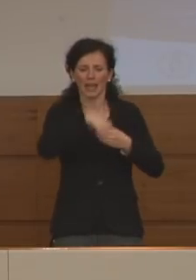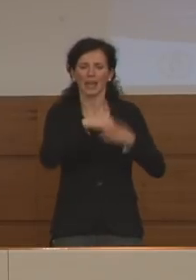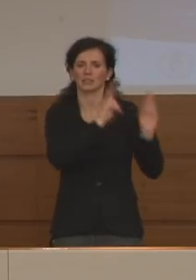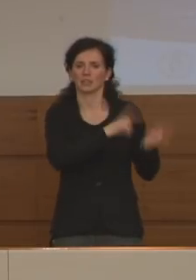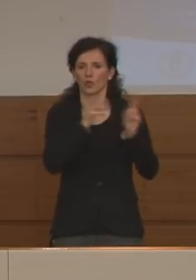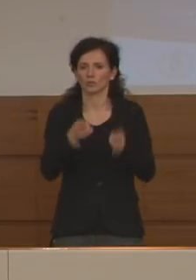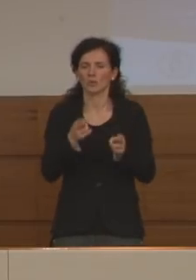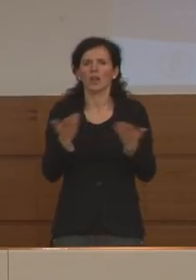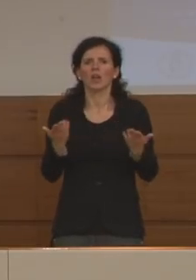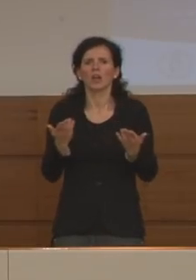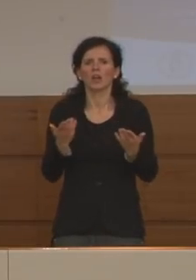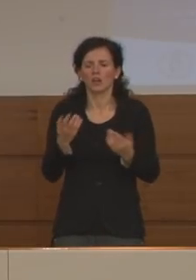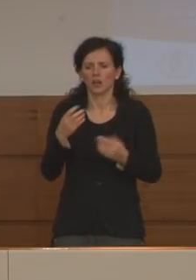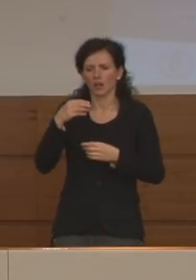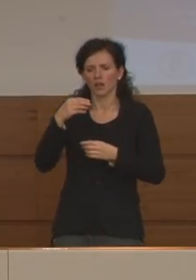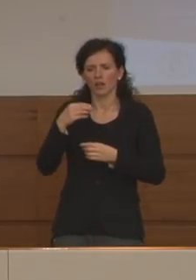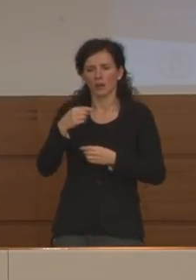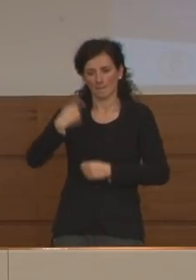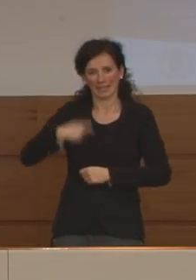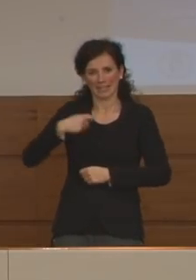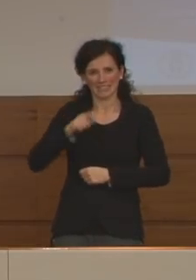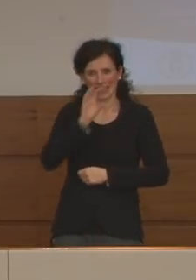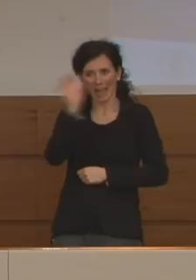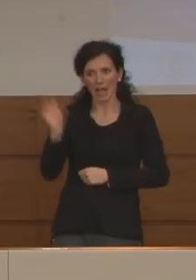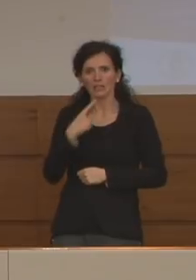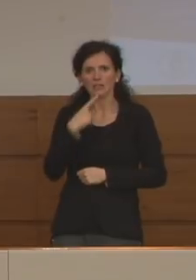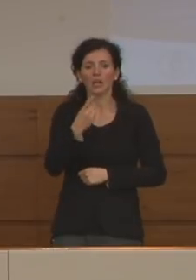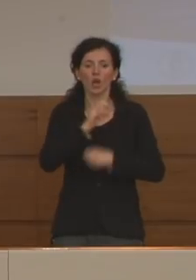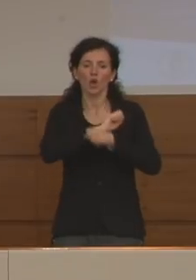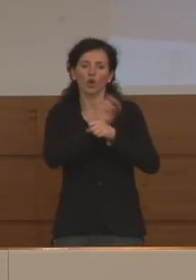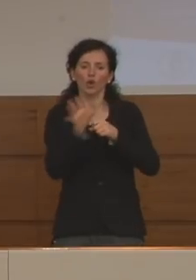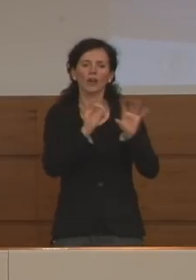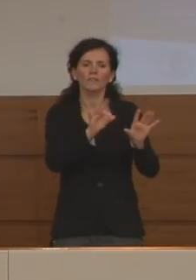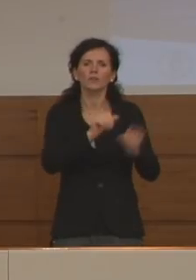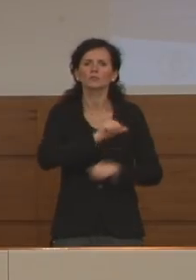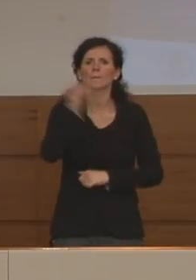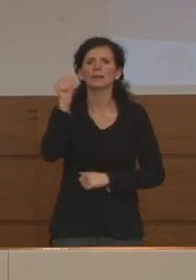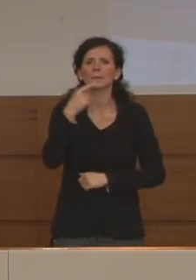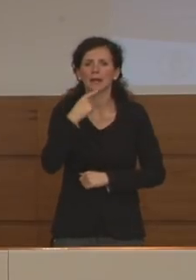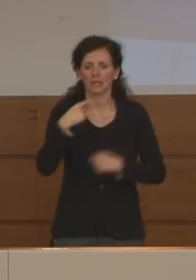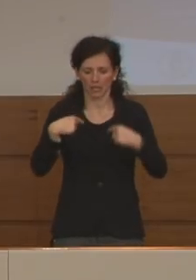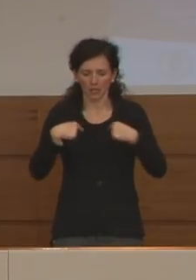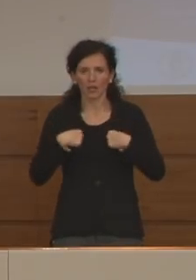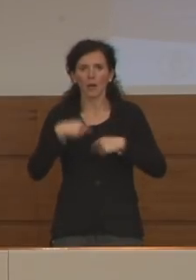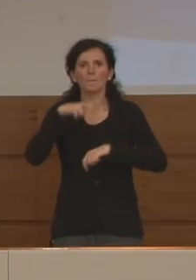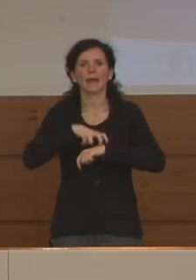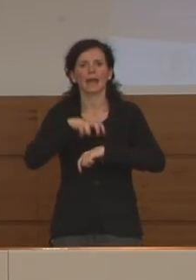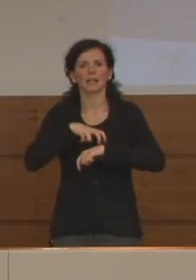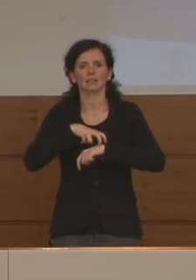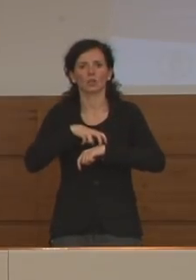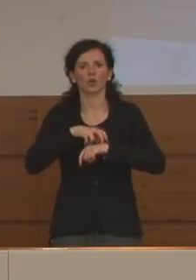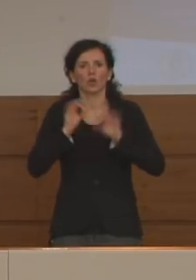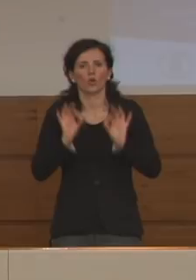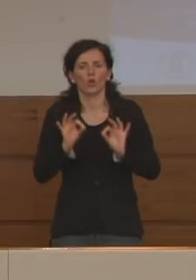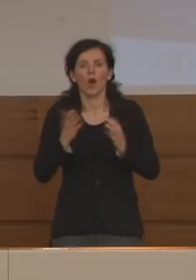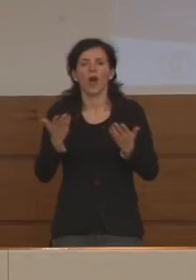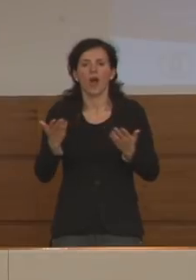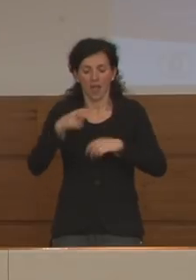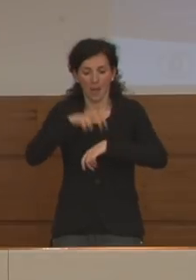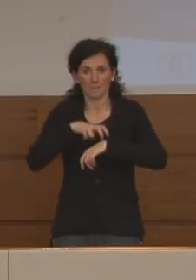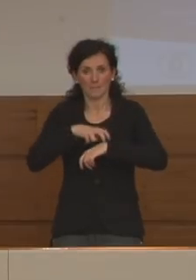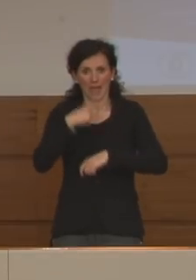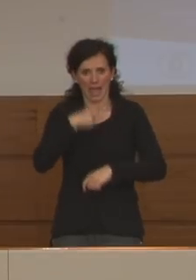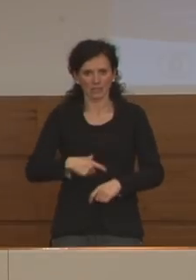primi a essere colpiti dalla coronavirus sono i medici e spesso operano in condizioni anche di